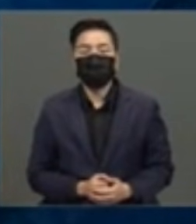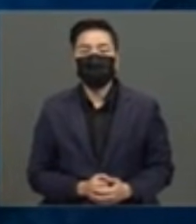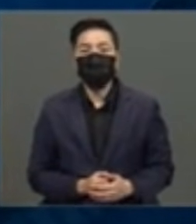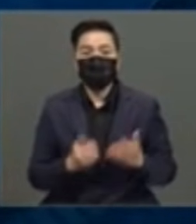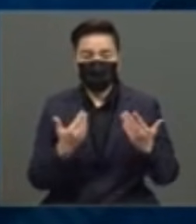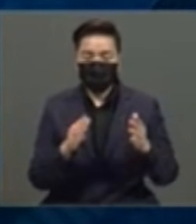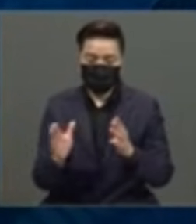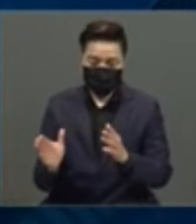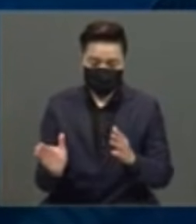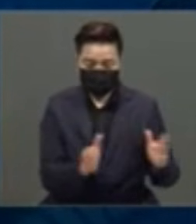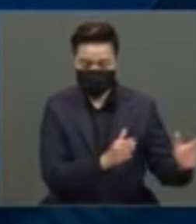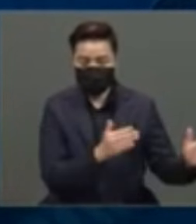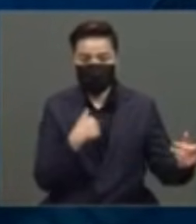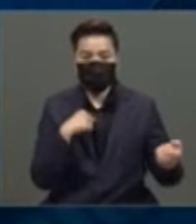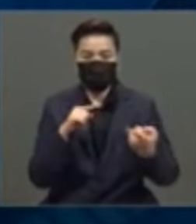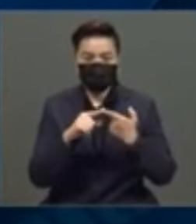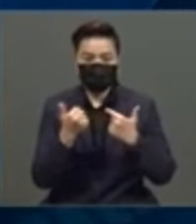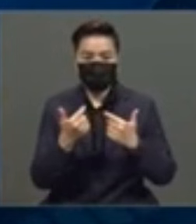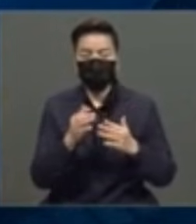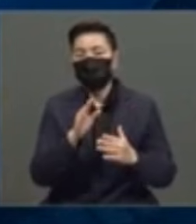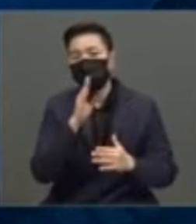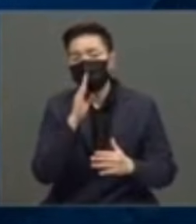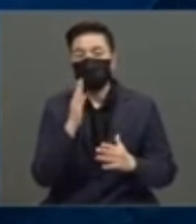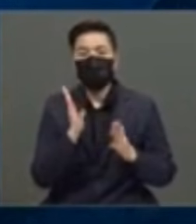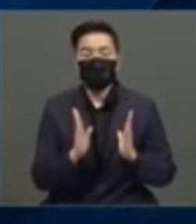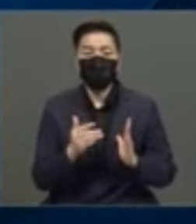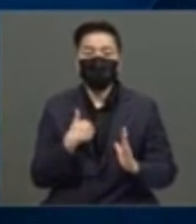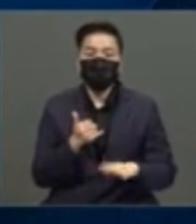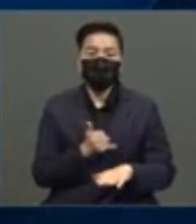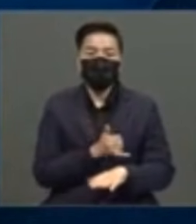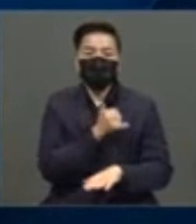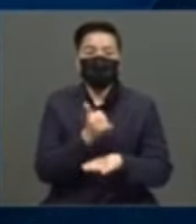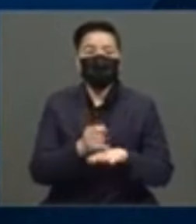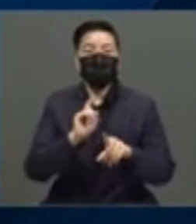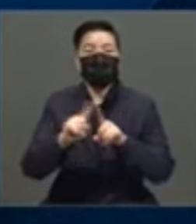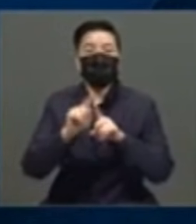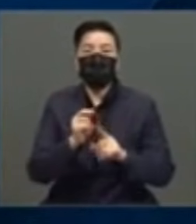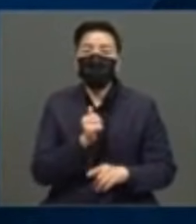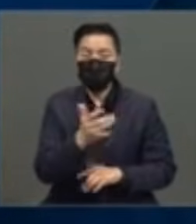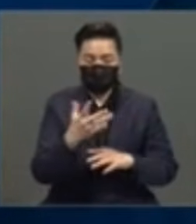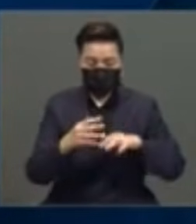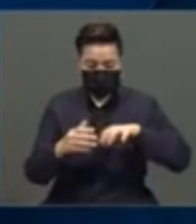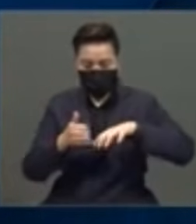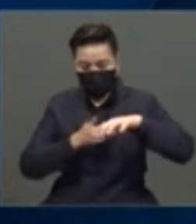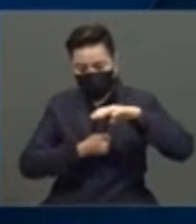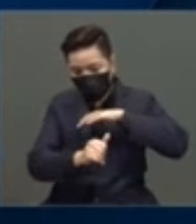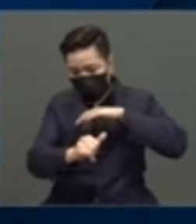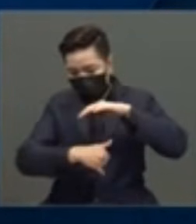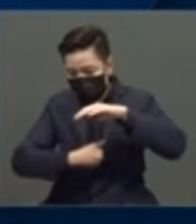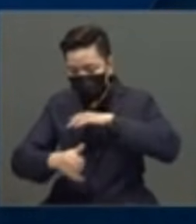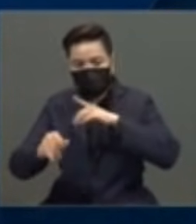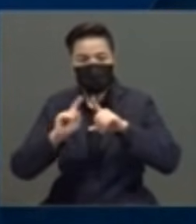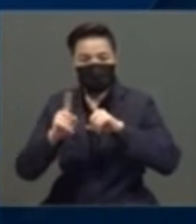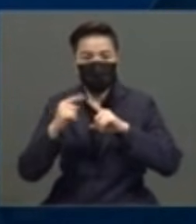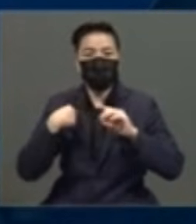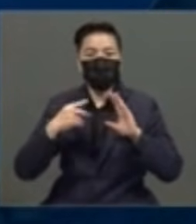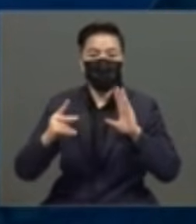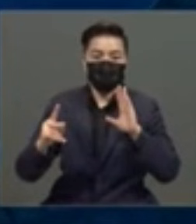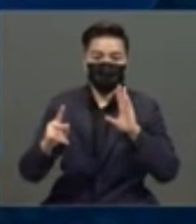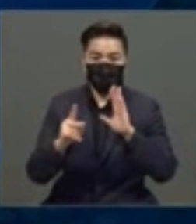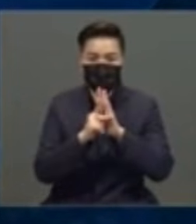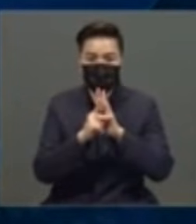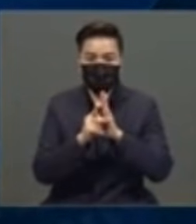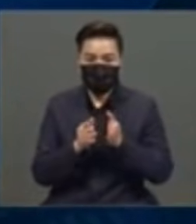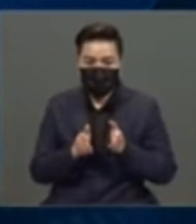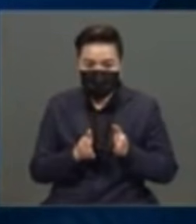ถัดไปครับก็คือเรื่องของการเดินทางครับจะเข้าจะออกนะครับกำหนดเงื่อนไขการ